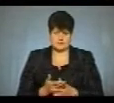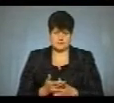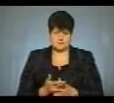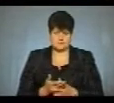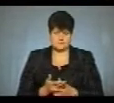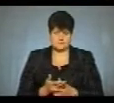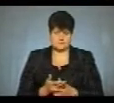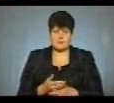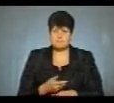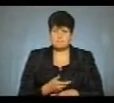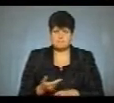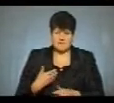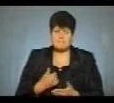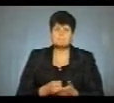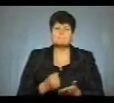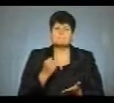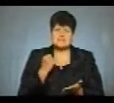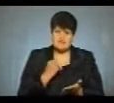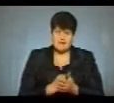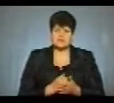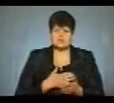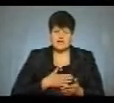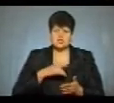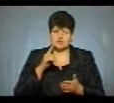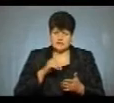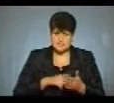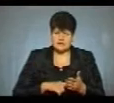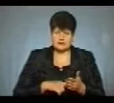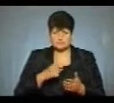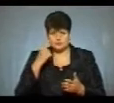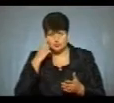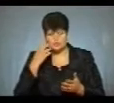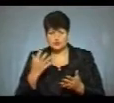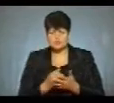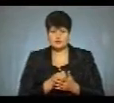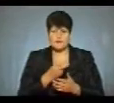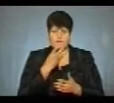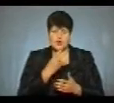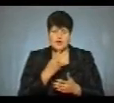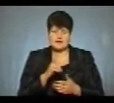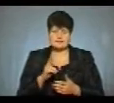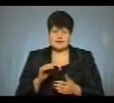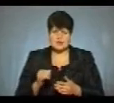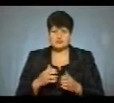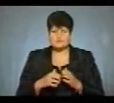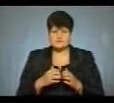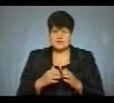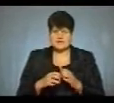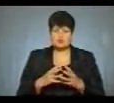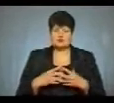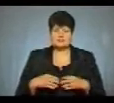Ми підтверджуємо наш намір досягнути показника, щоб в середньому